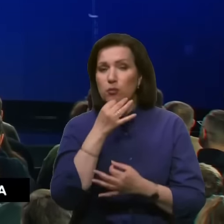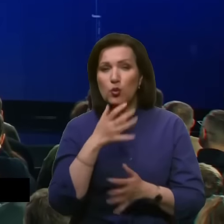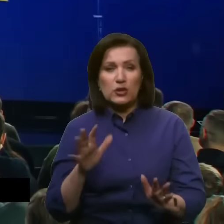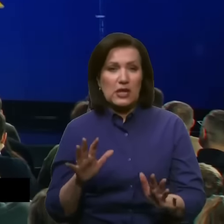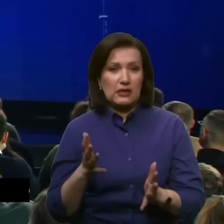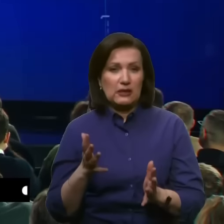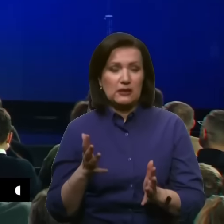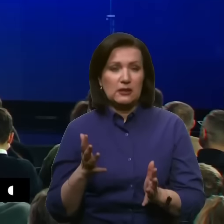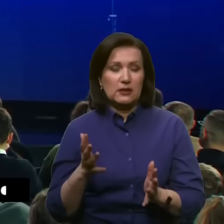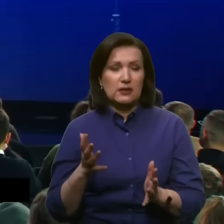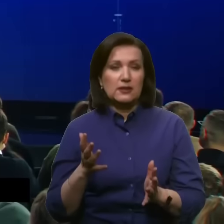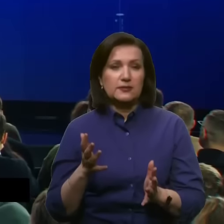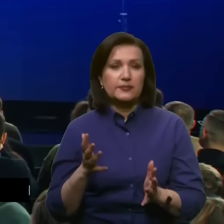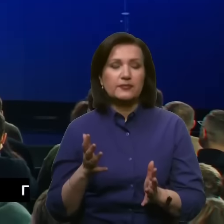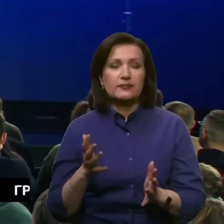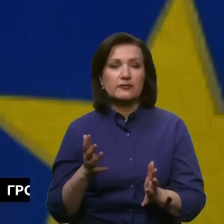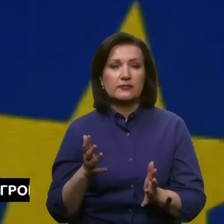будь-яких